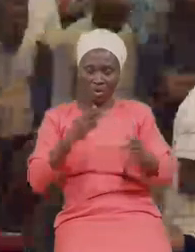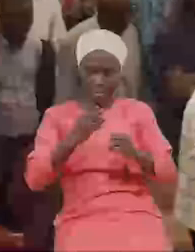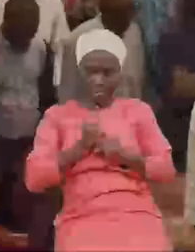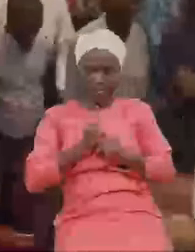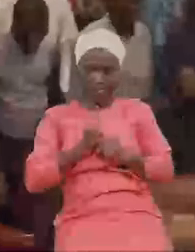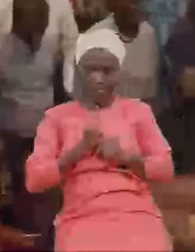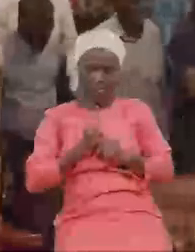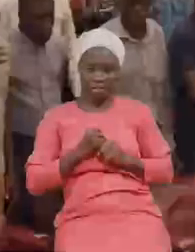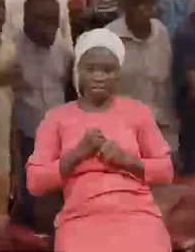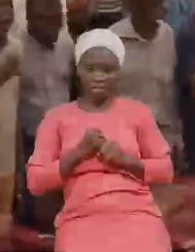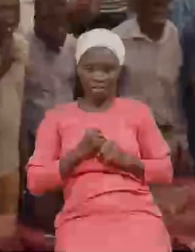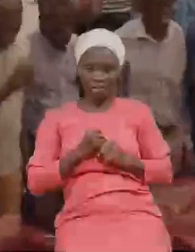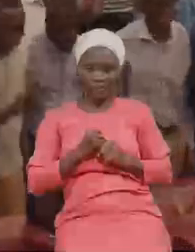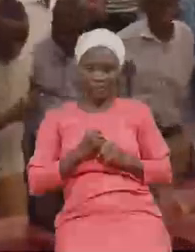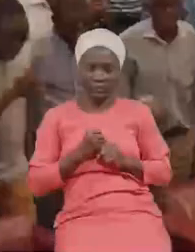possède